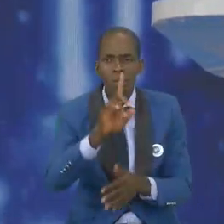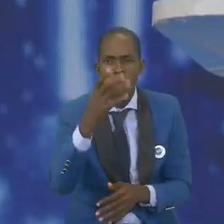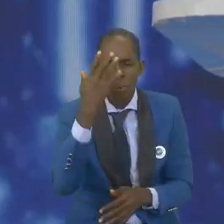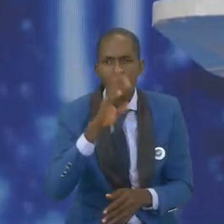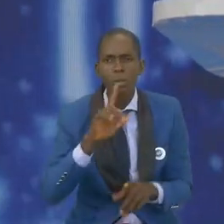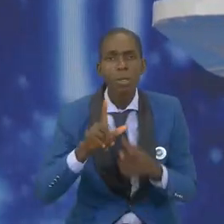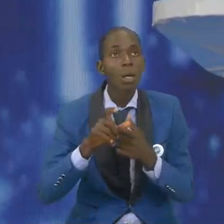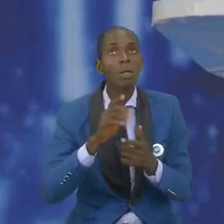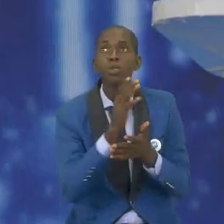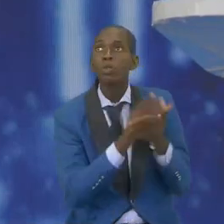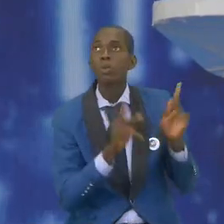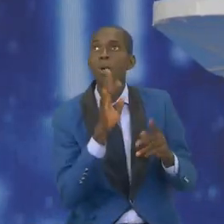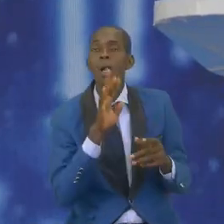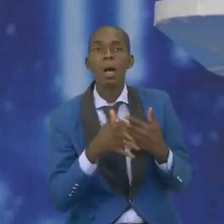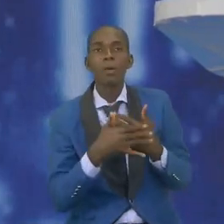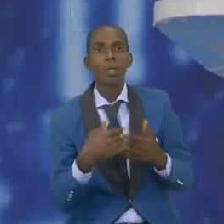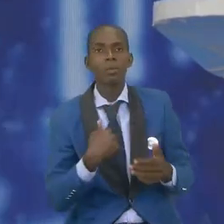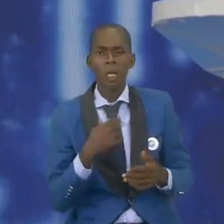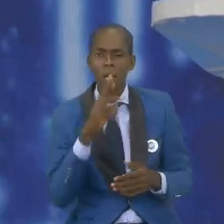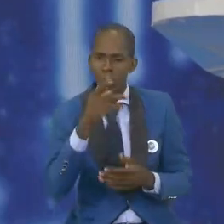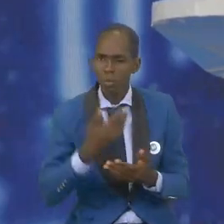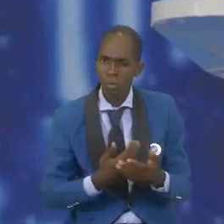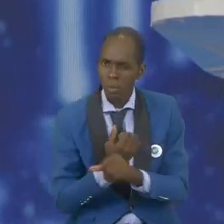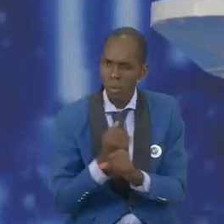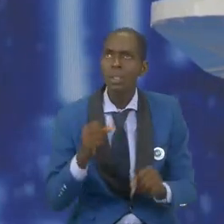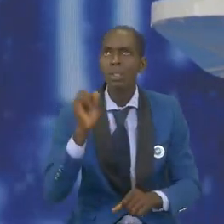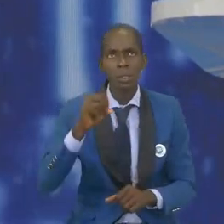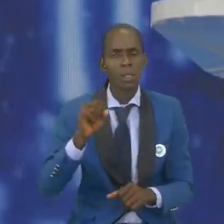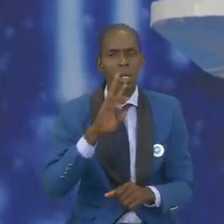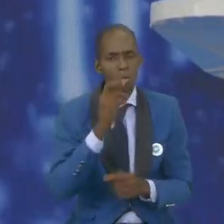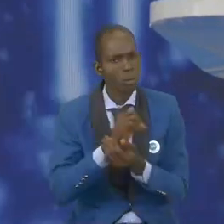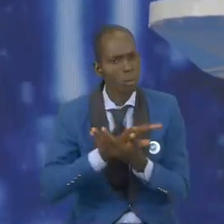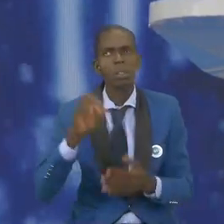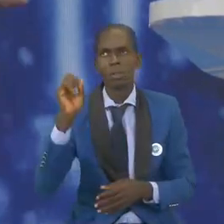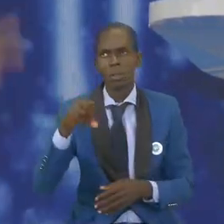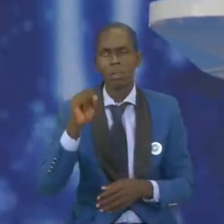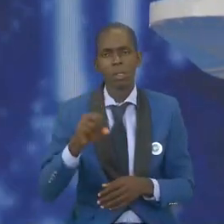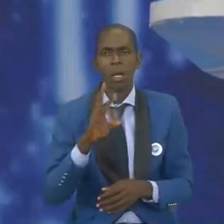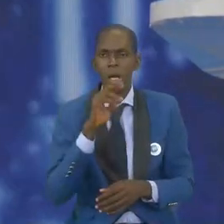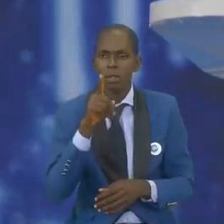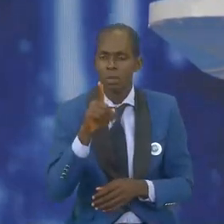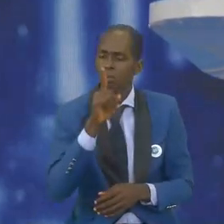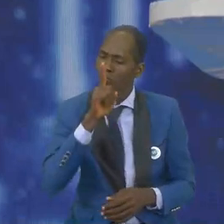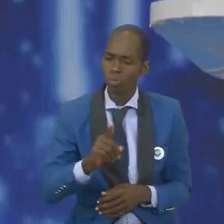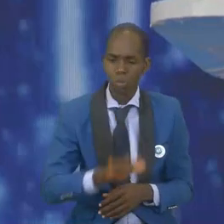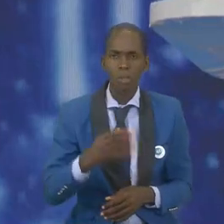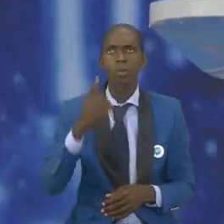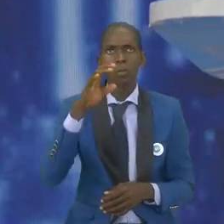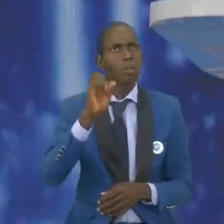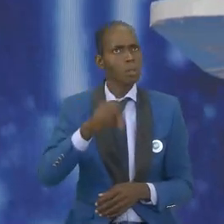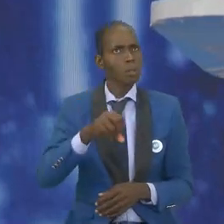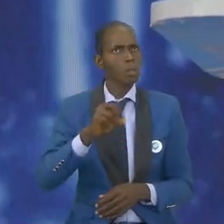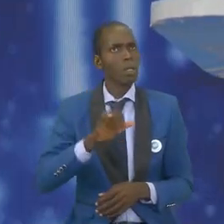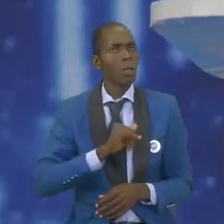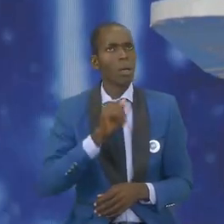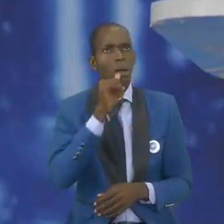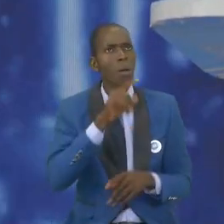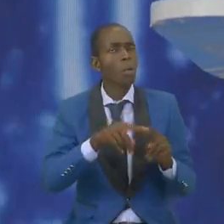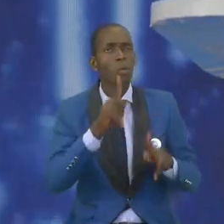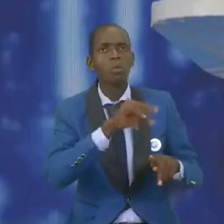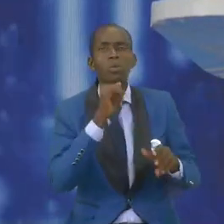tu fuis par-ci, par-là. Et tu dis, ah, où est-ce que tu vas? Oh, on me poursuit. Est-ce que tu es né de nouveau? Tu dis oui. Est-ce que tu es sanctifié? Tu dis oui, je